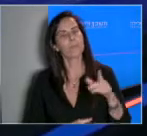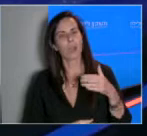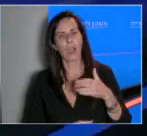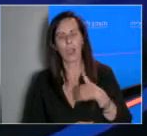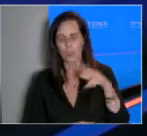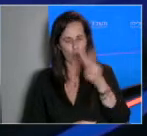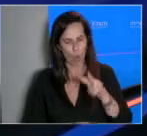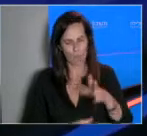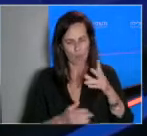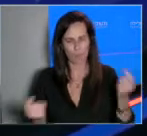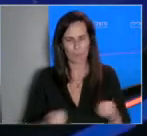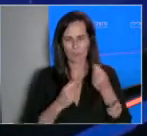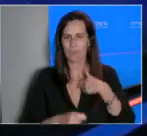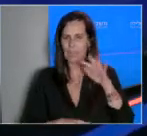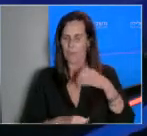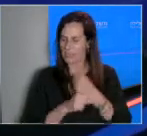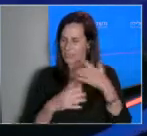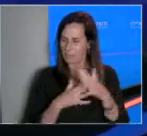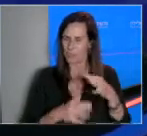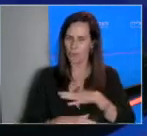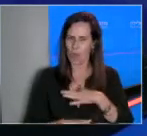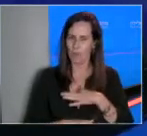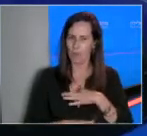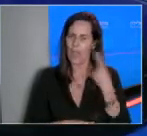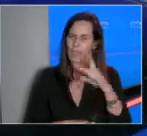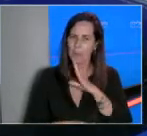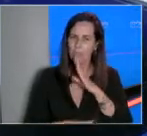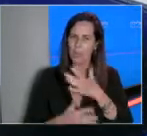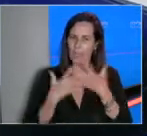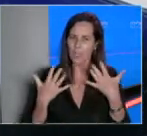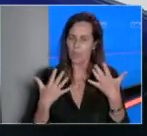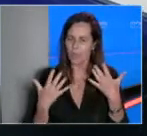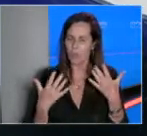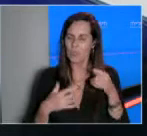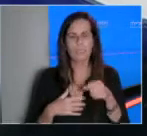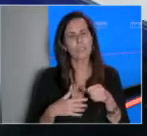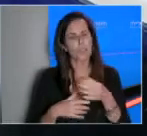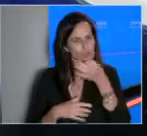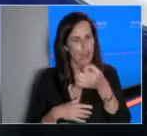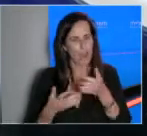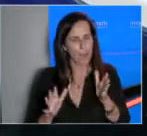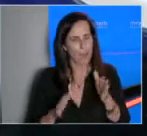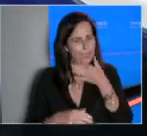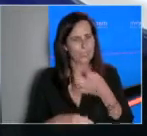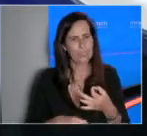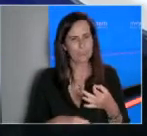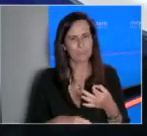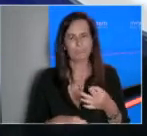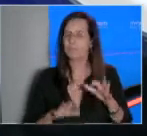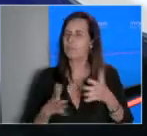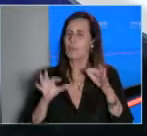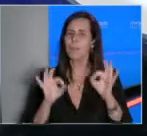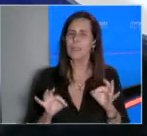אני קורא מה שאתם מפרסמות, ואני גם עשיתי בדיקה משלי. אחת הבעיות הקריטיות בדבר הזה, וזו שאלה מאוד רצינית,